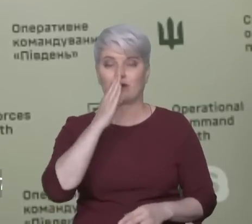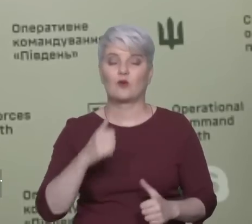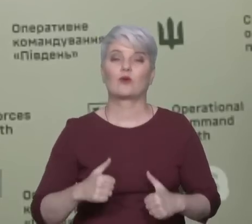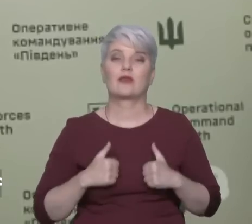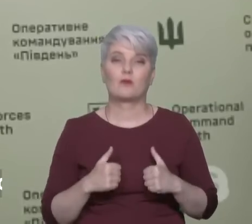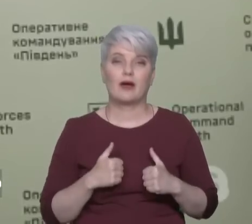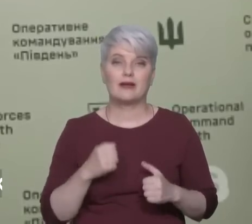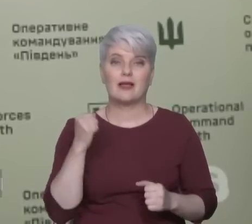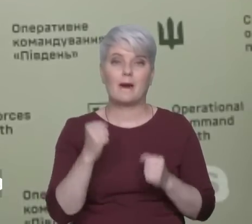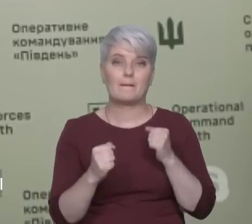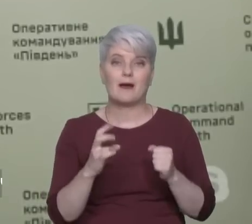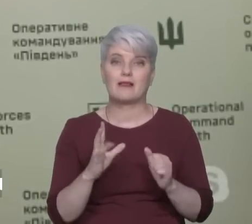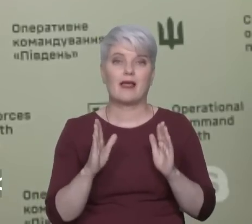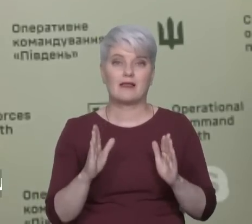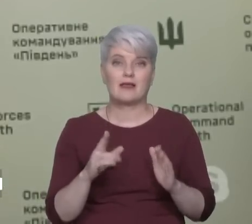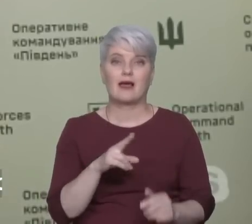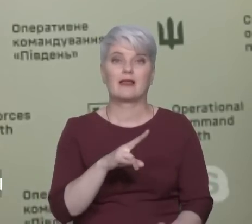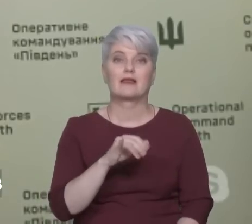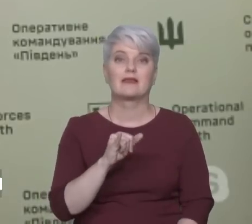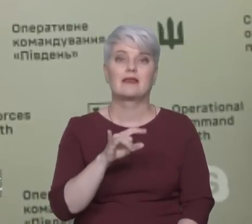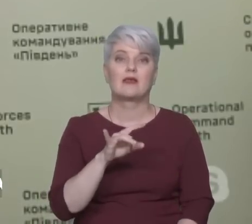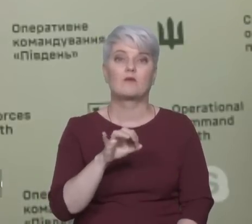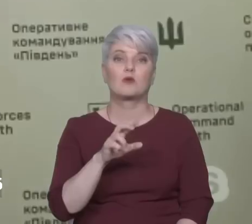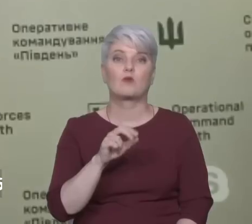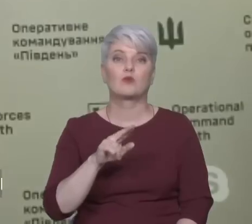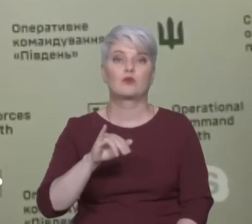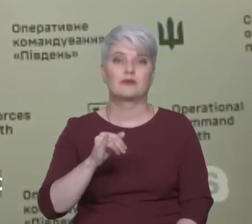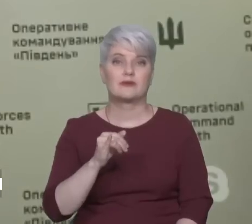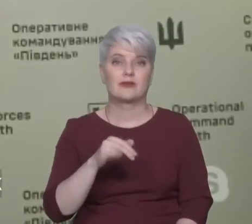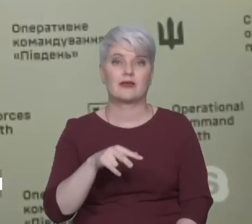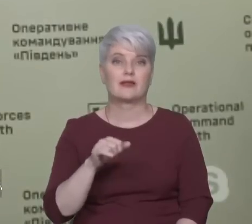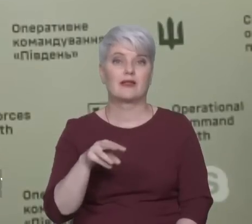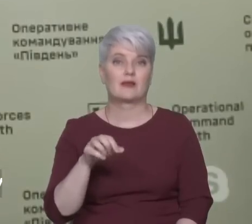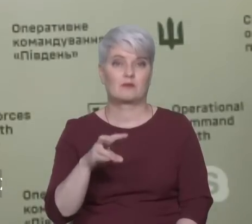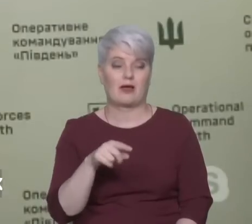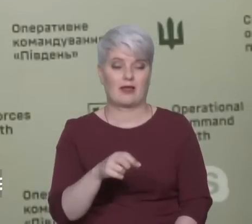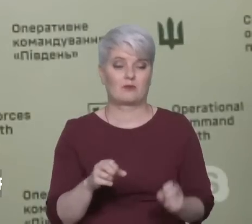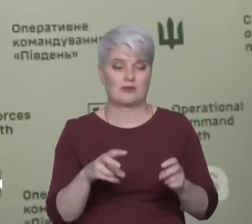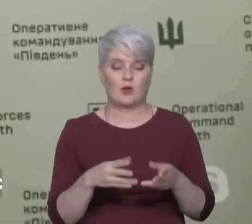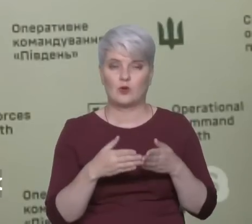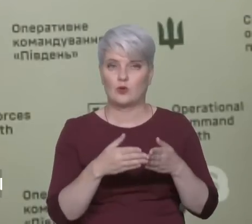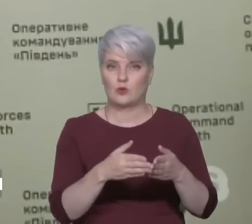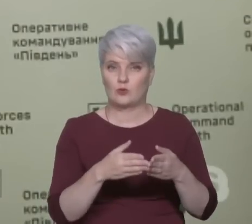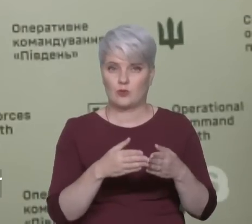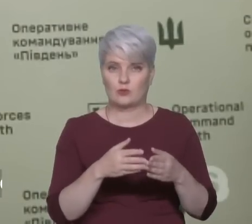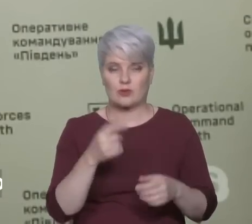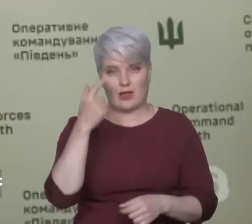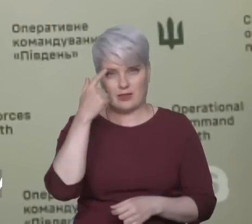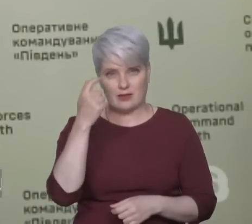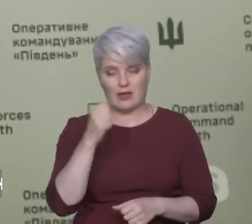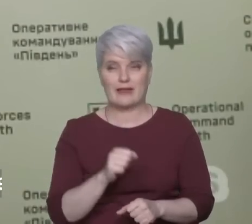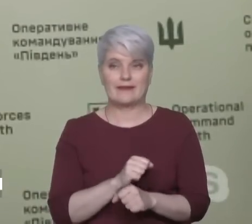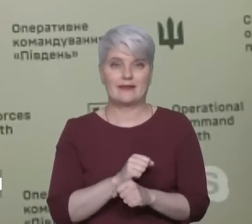намагається бити не тільки по Дніпробузькому лиману, там, де загрожує судноплавству, і натякає на те, що